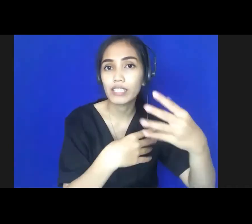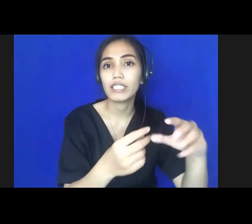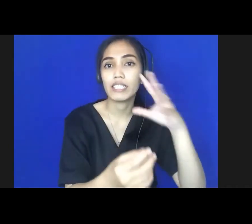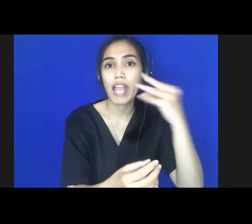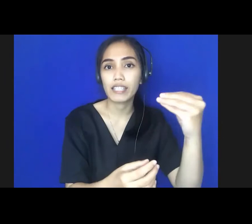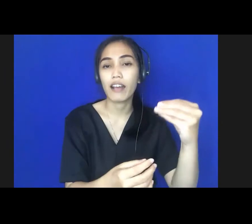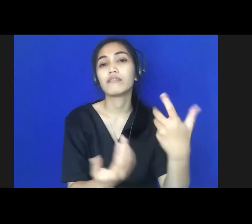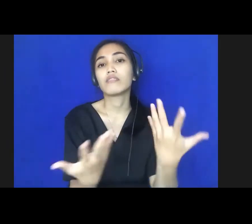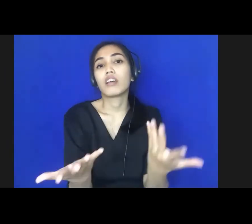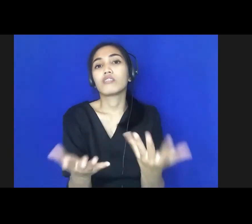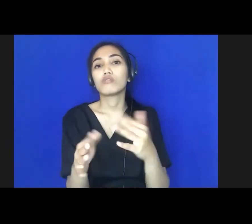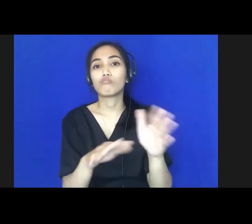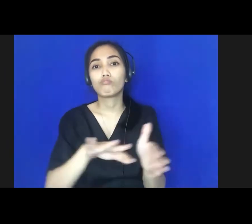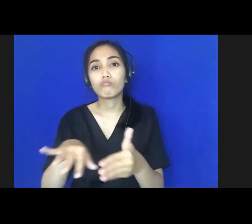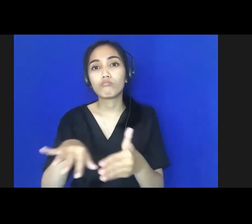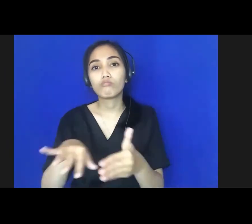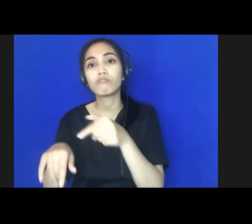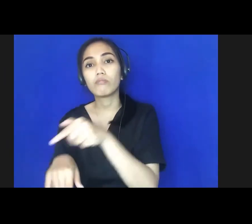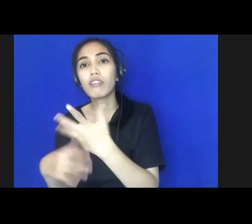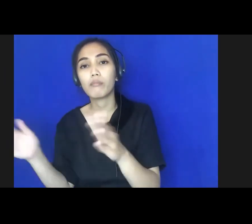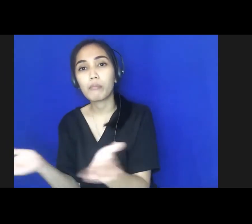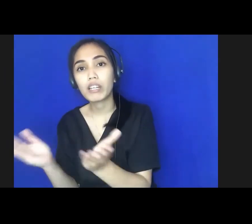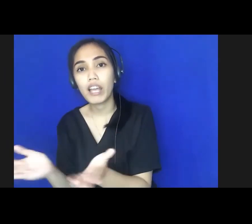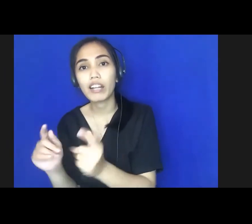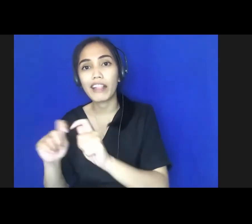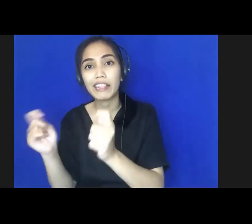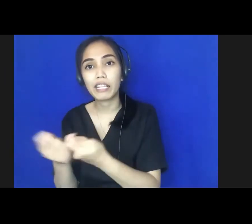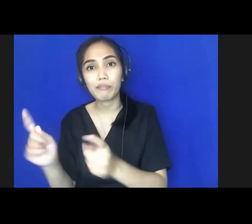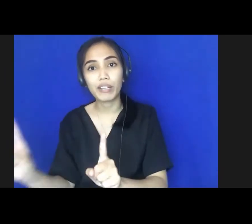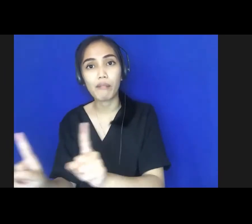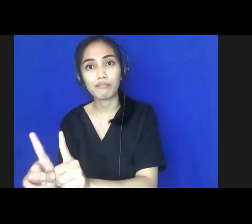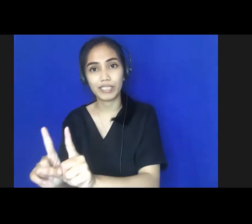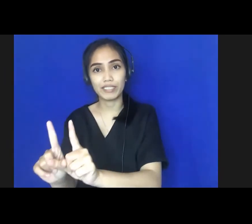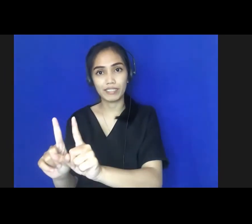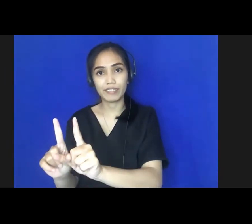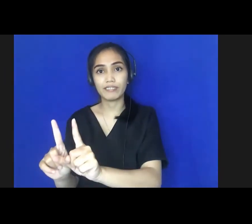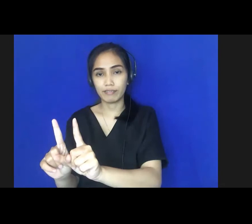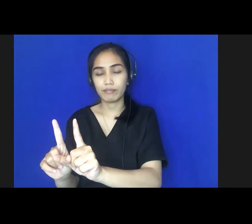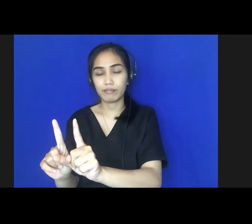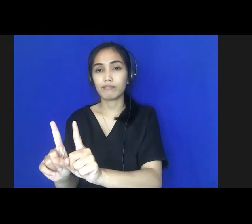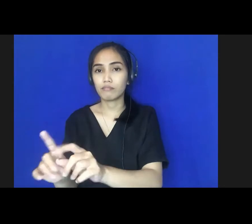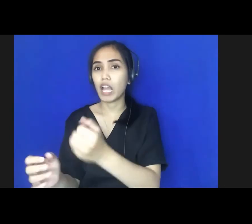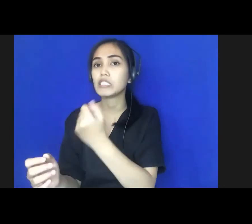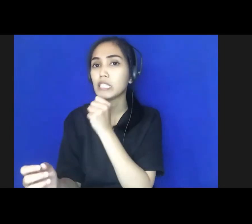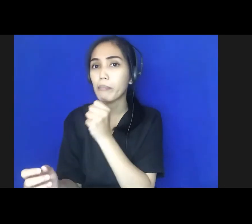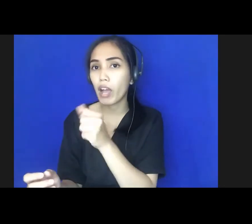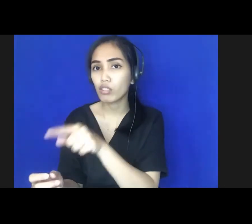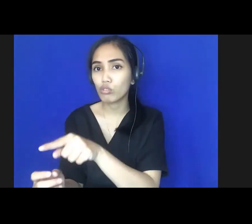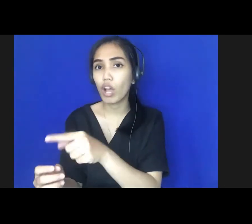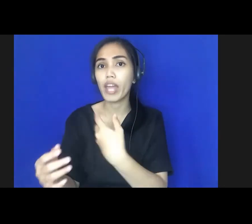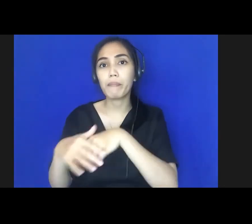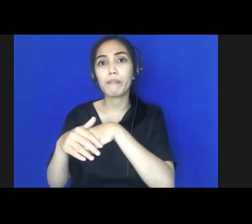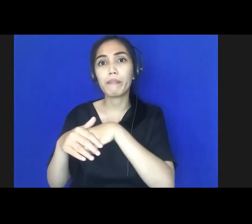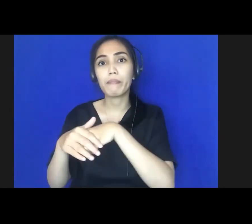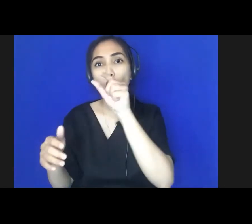akan memberdayakan tim pendamping ya, tim pendamping yang terdiri dari bidan, kemudian